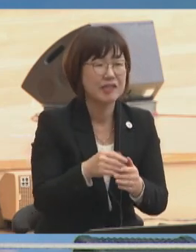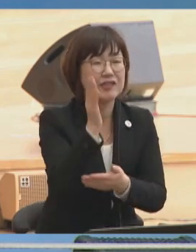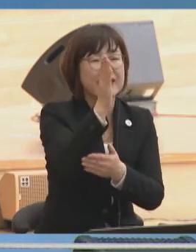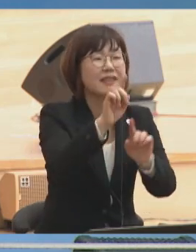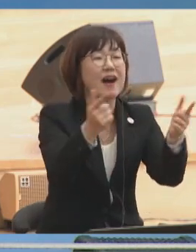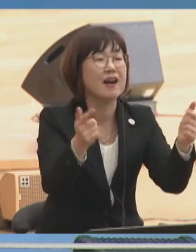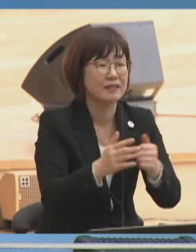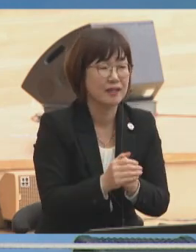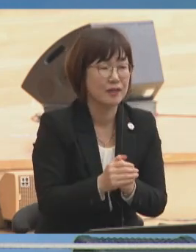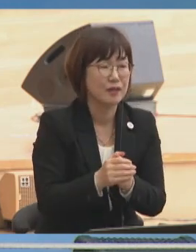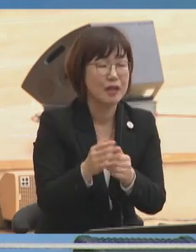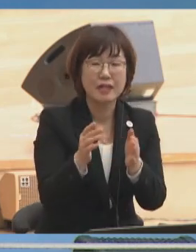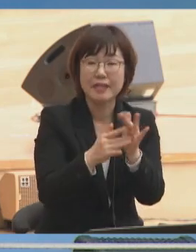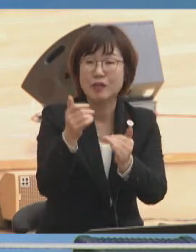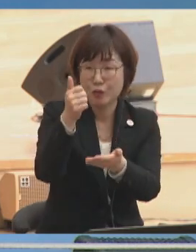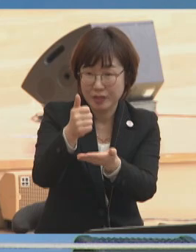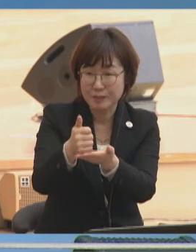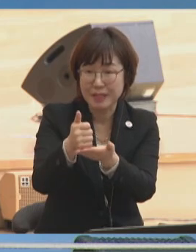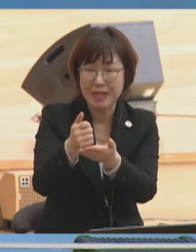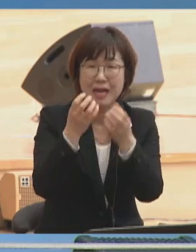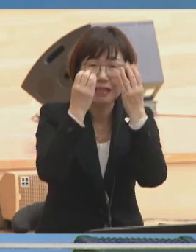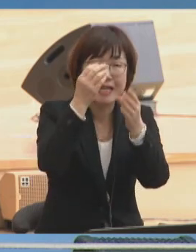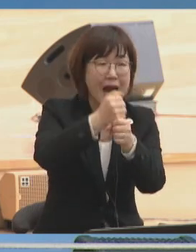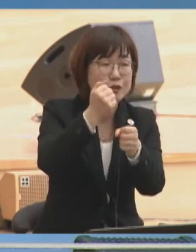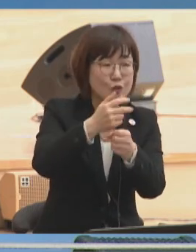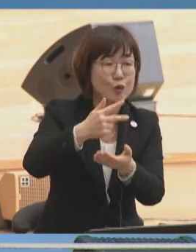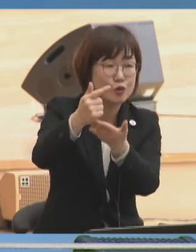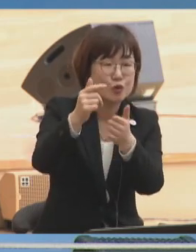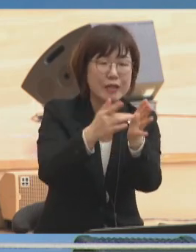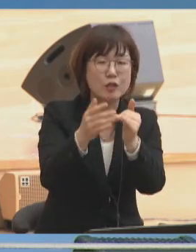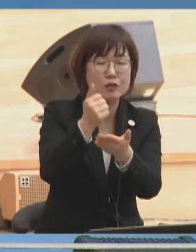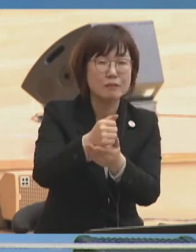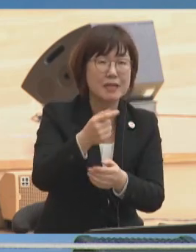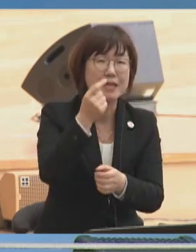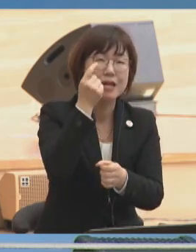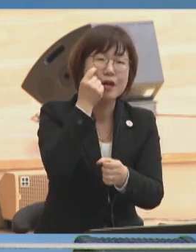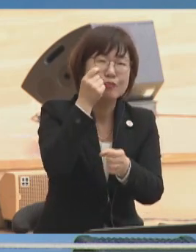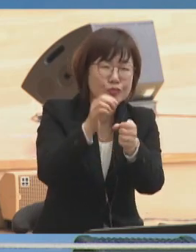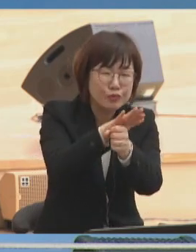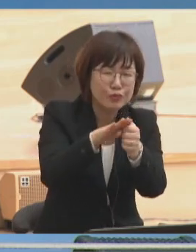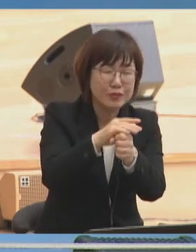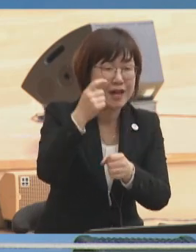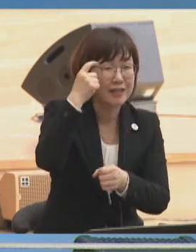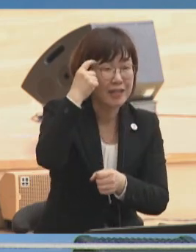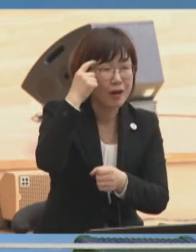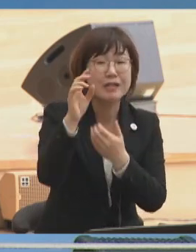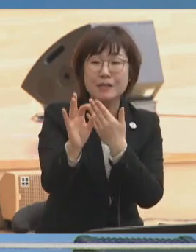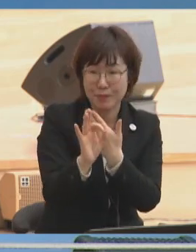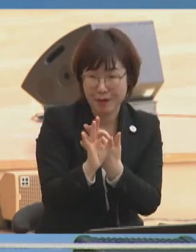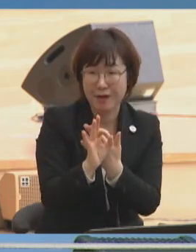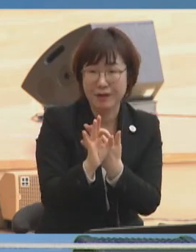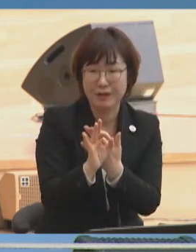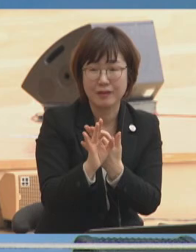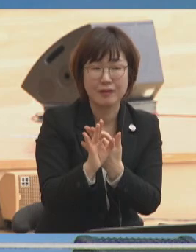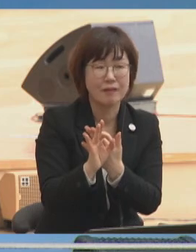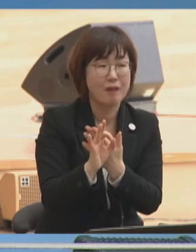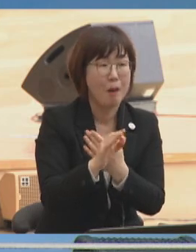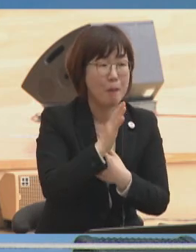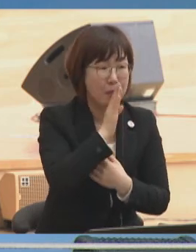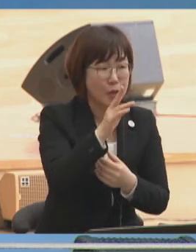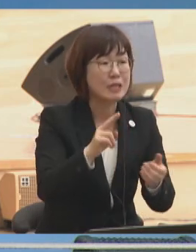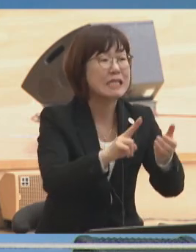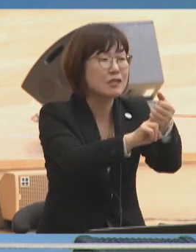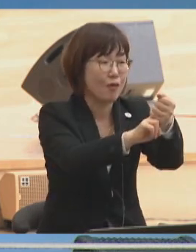아니에요. 주님이 창조주께서 불쌍히 여기시는 거예요. 그렇게 정말로 불쌍히 여기시면 바로